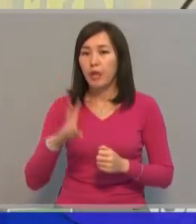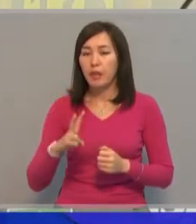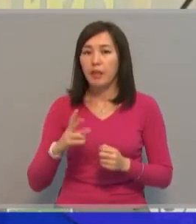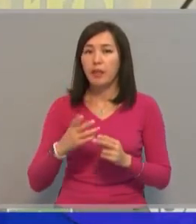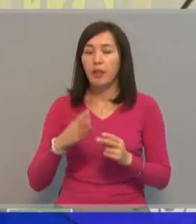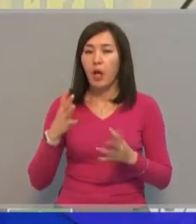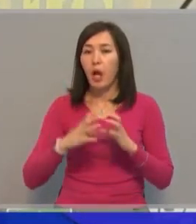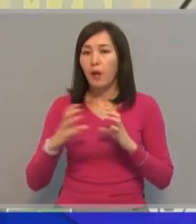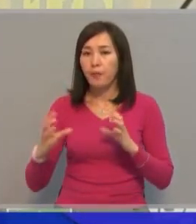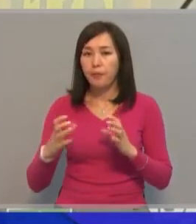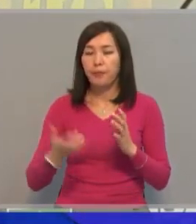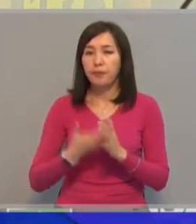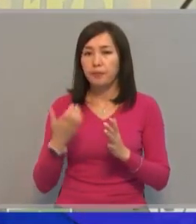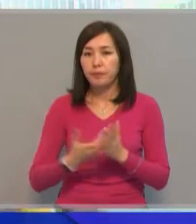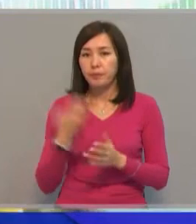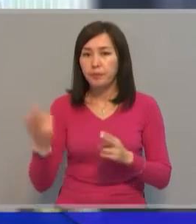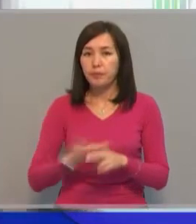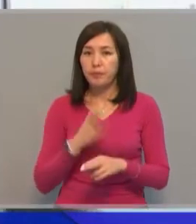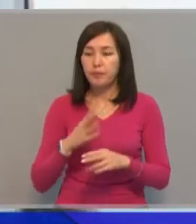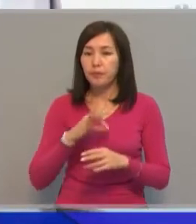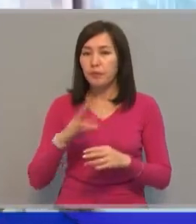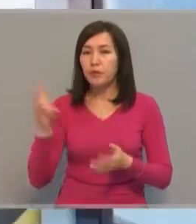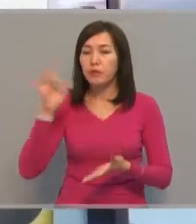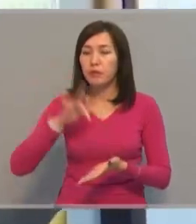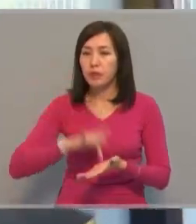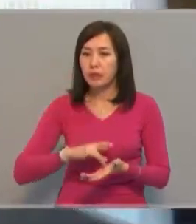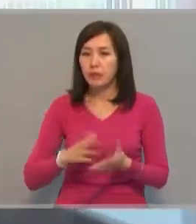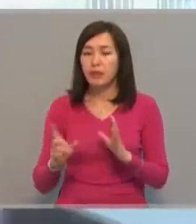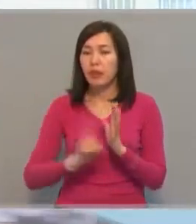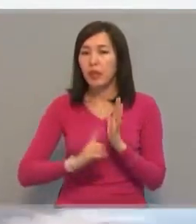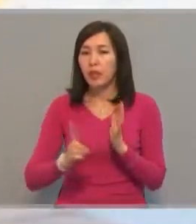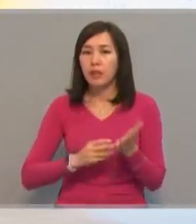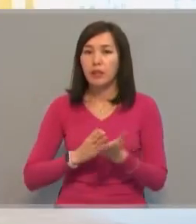аудандарында қоғамдық көлік тапшылығы жойылады. Миллионды қаланың